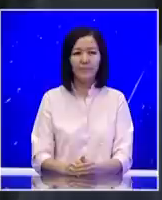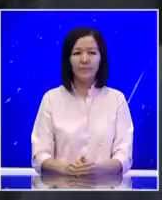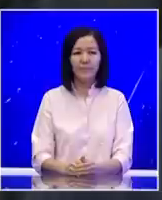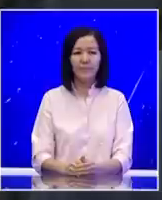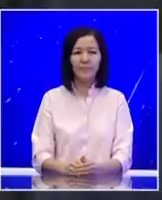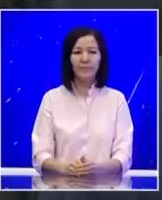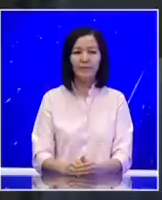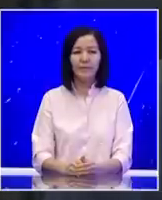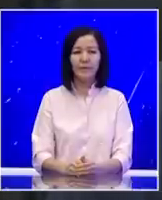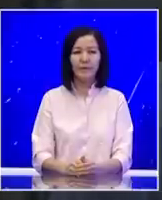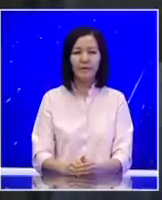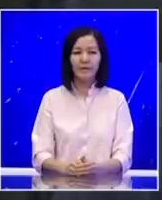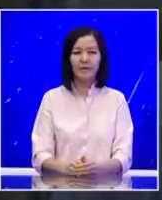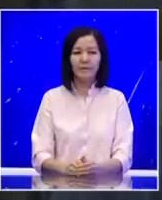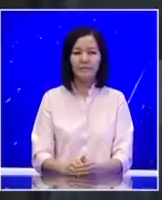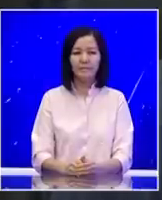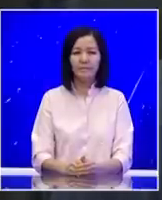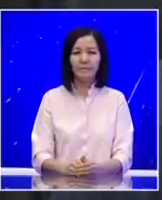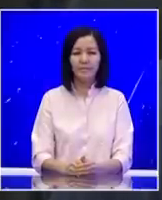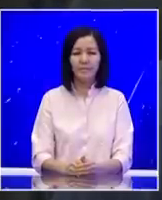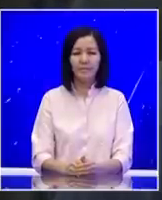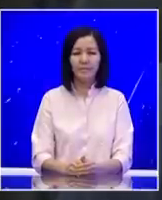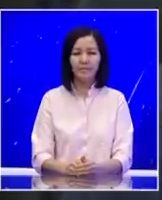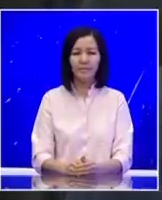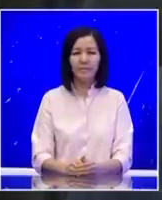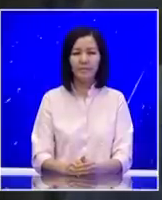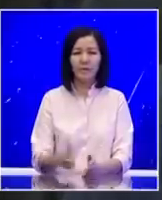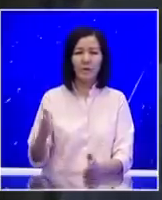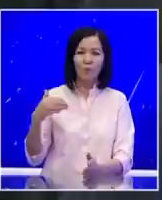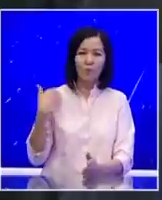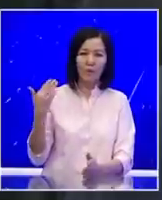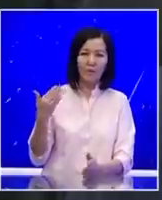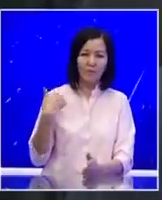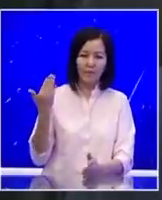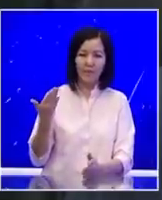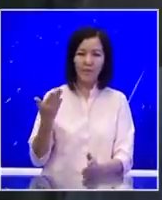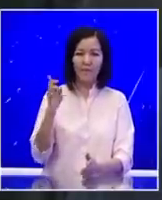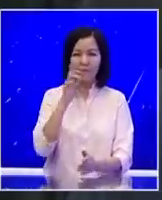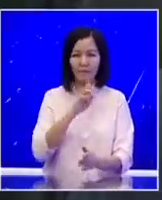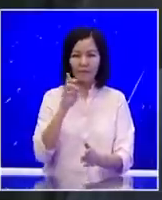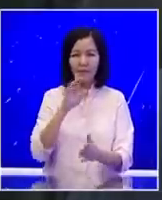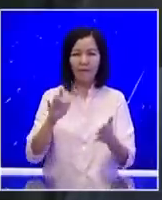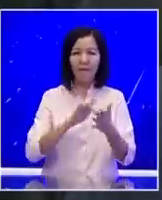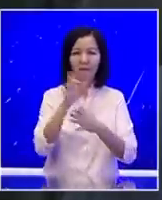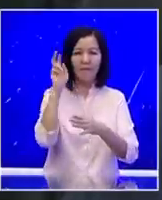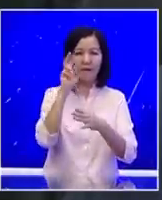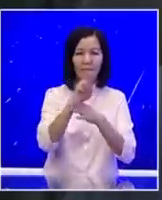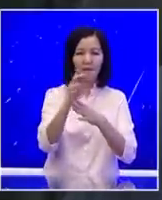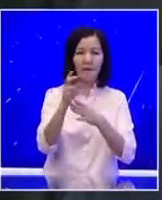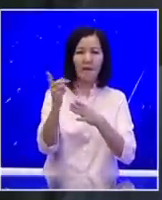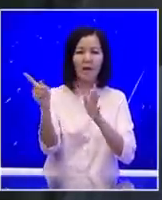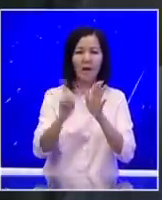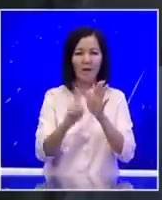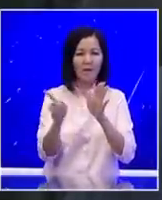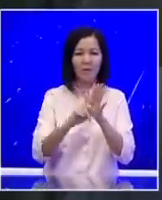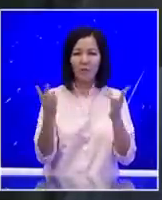Те, кто должен поехать ГСМ получить удобрение, запчасти. Мынандай жағдайда қалаға кіріп ары-беру сабылудың қажеті